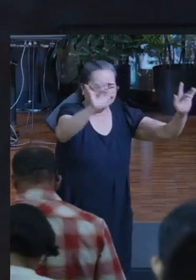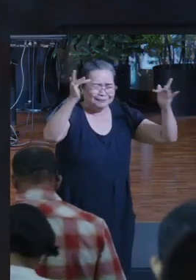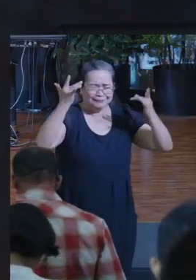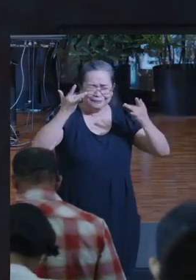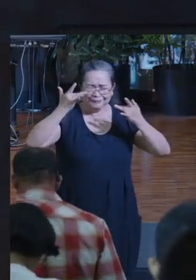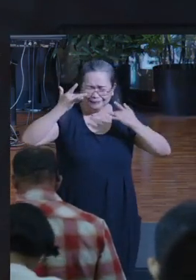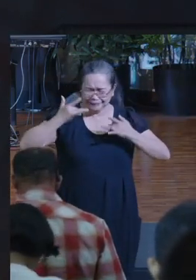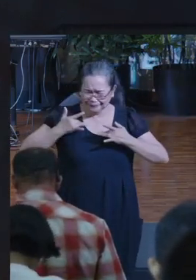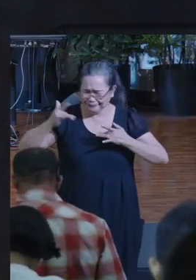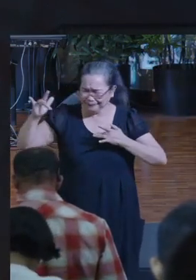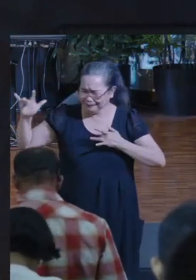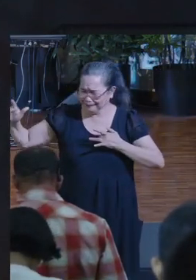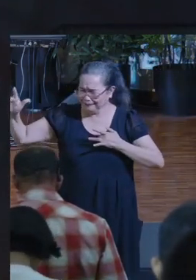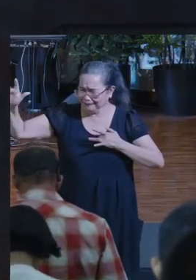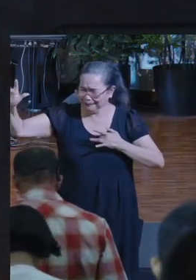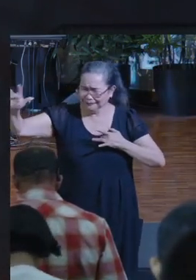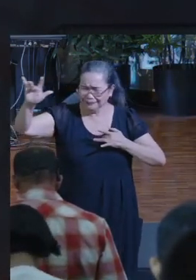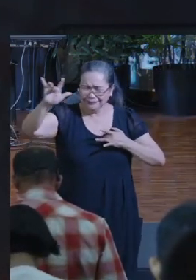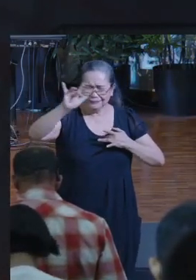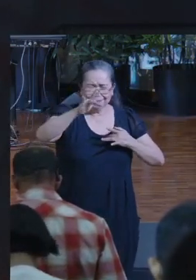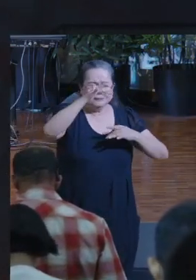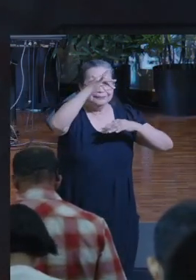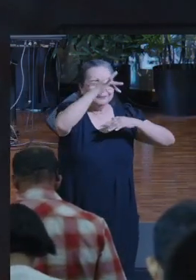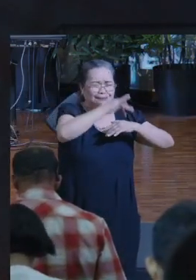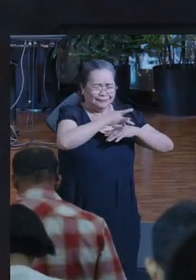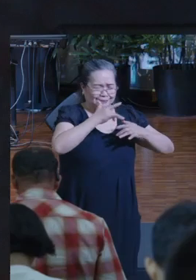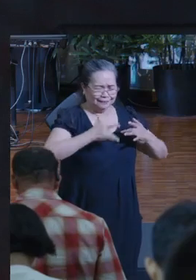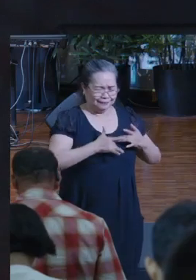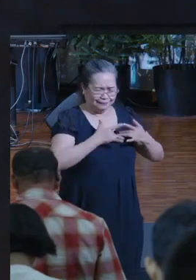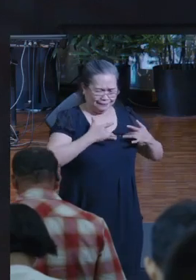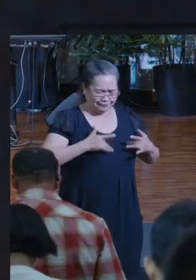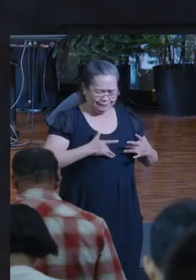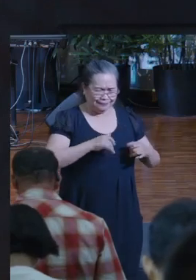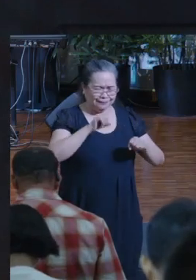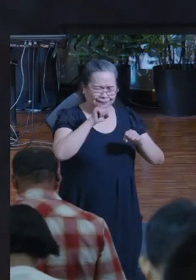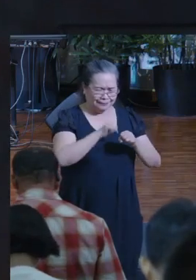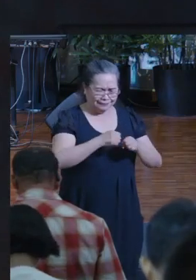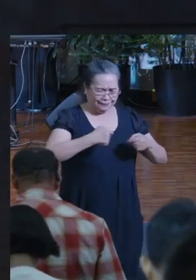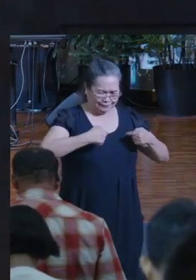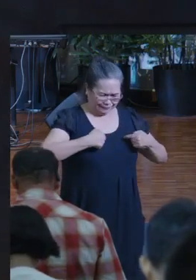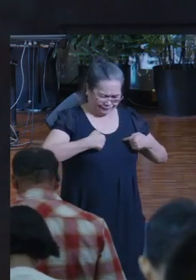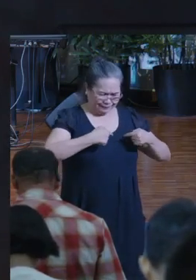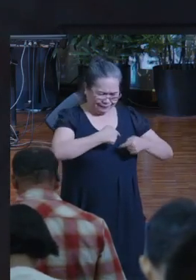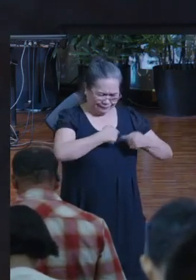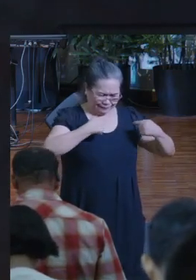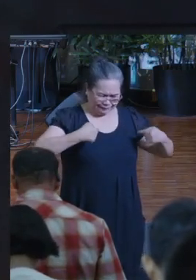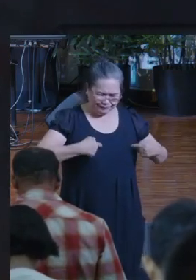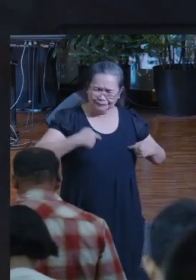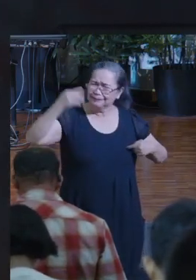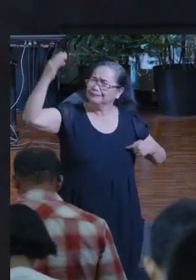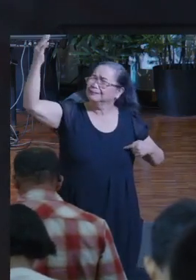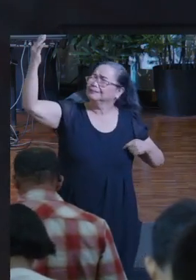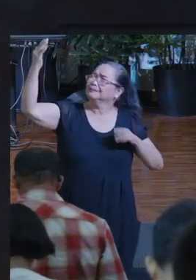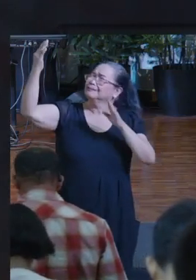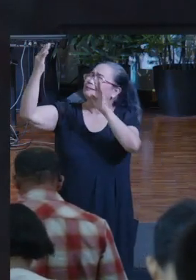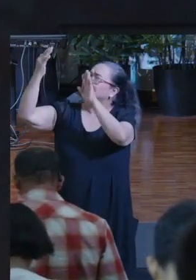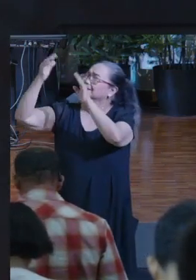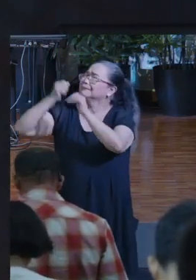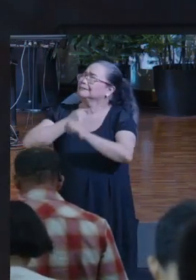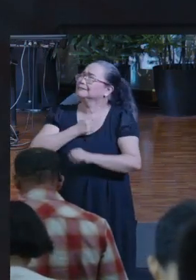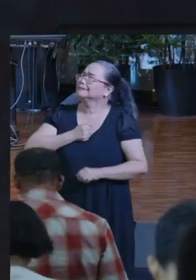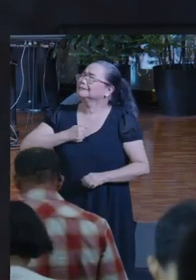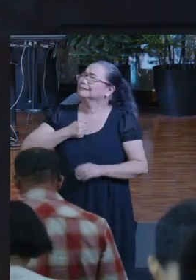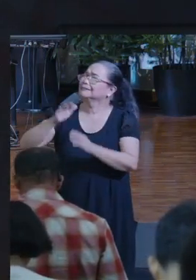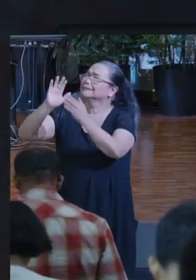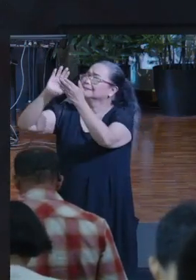at kumilos sa puso ng taong iyon upang siya ay lumapit sa inyo at humingi ng